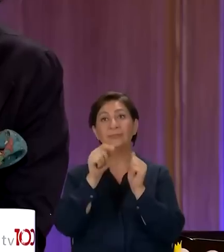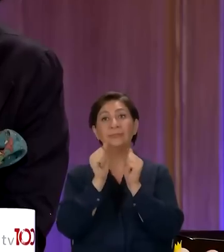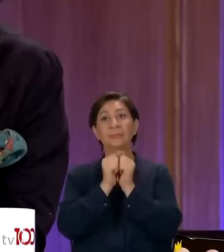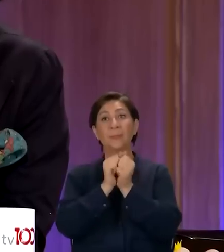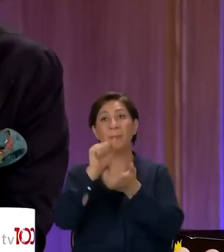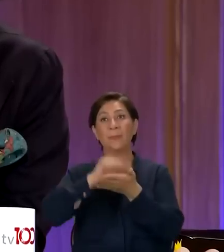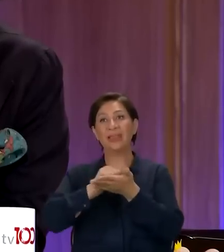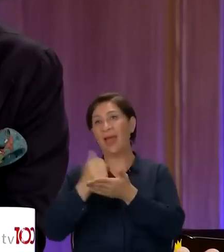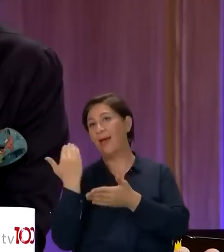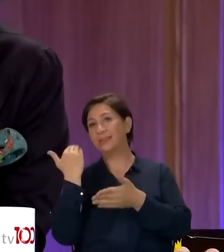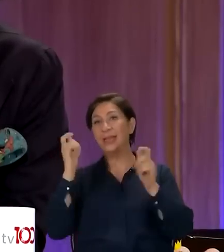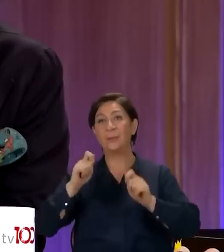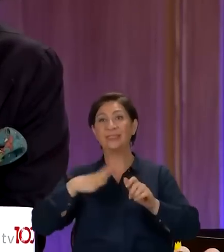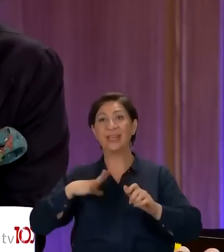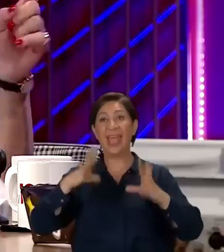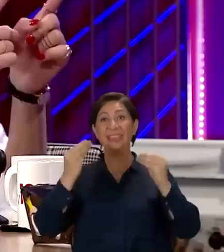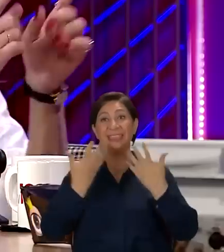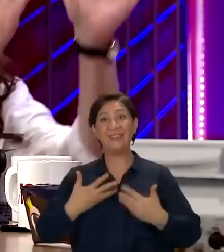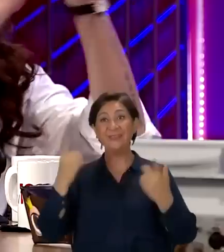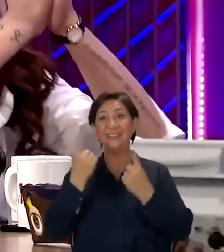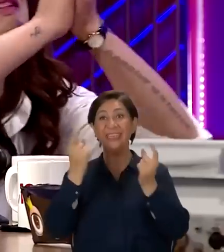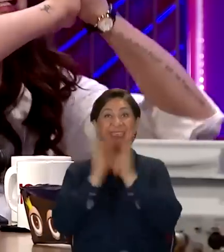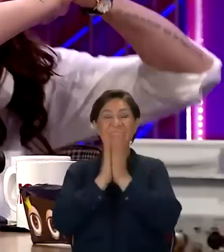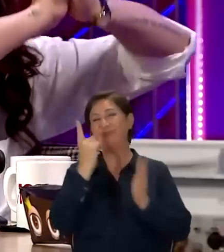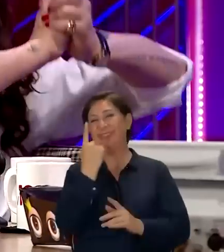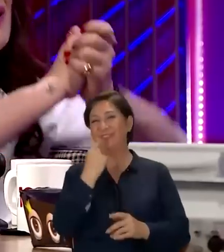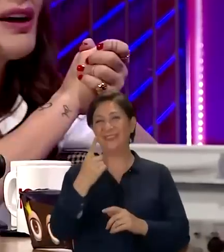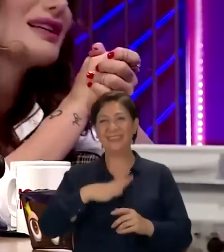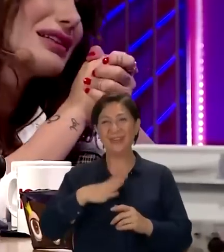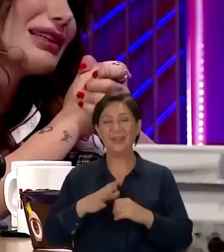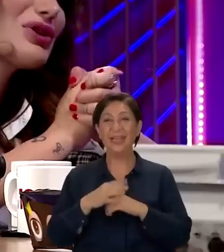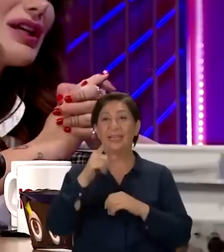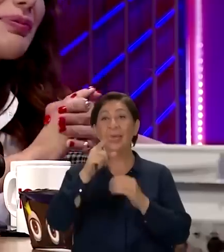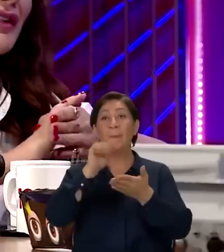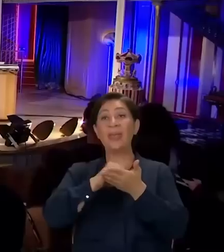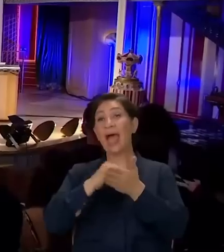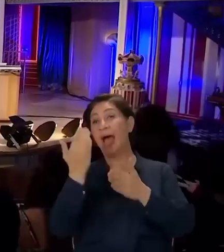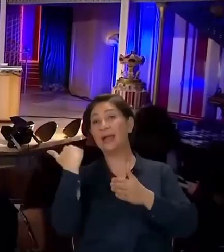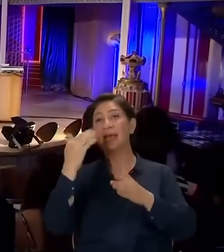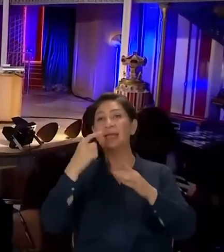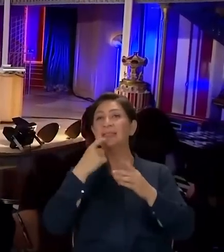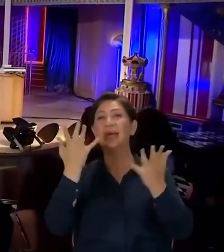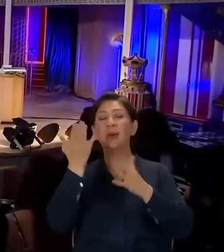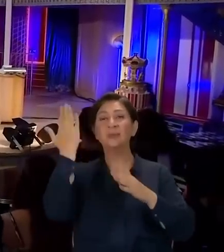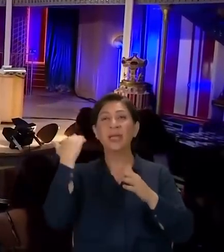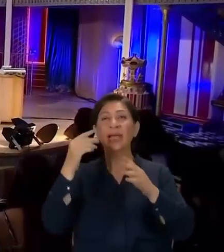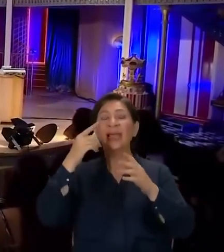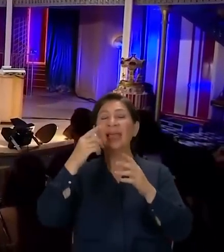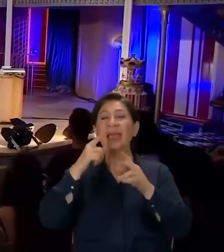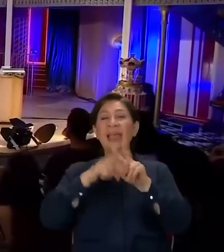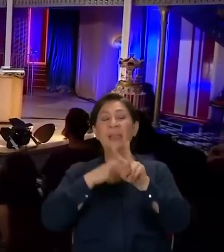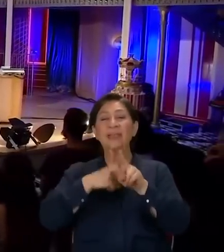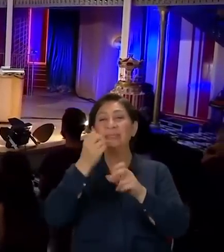Seninle beraber medya arkası yapmak istiyorum. Oley, en sevdiğim şey. Bir şey diyebilir miyim? Söyle. Sizin medya arkasında yıllar önce yaptığınız bir Yılmaz Morgül'ün